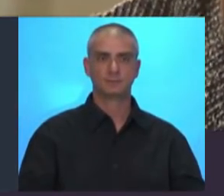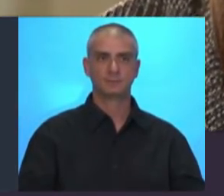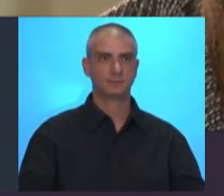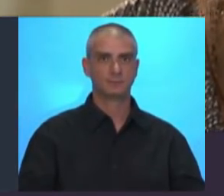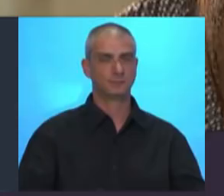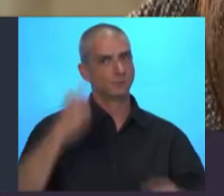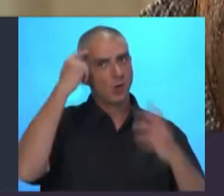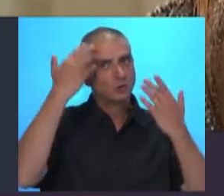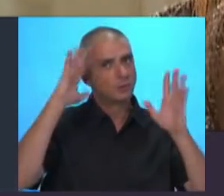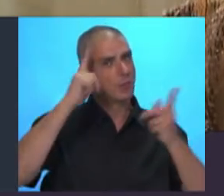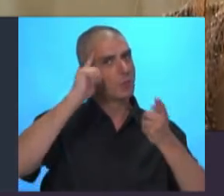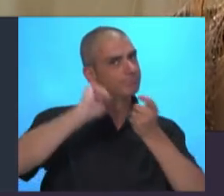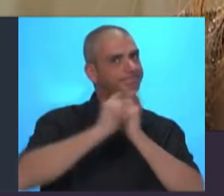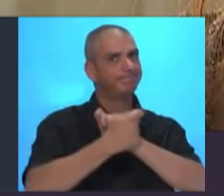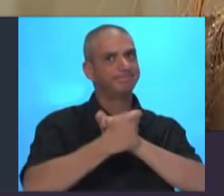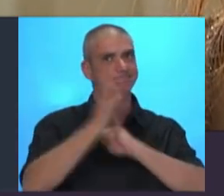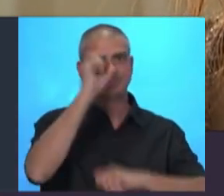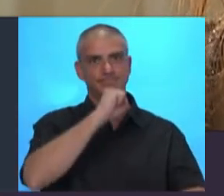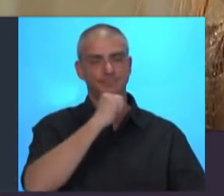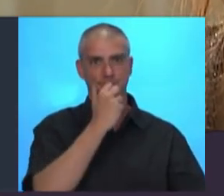לראש פתוח?